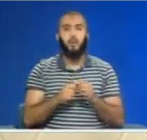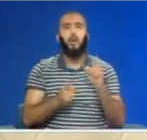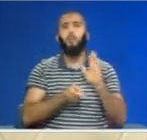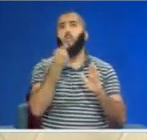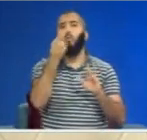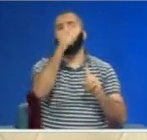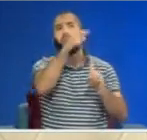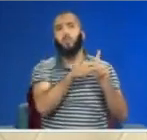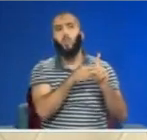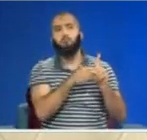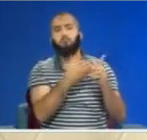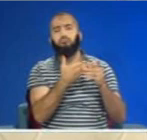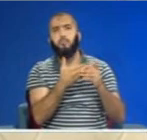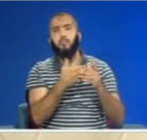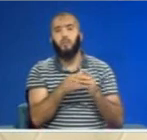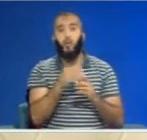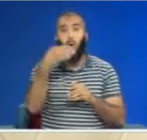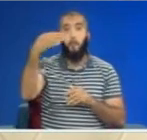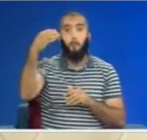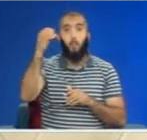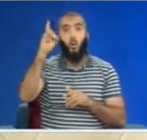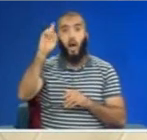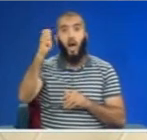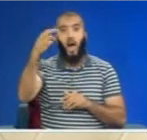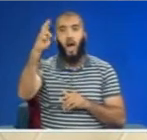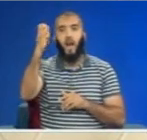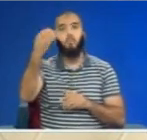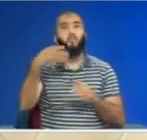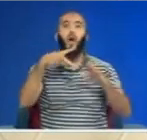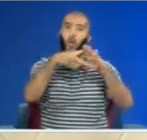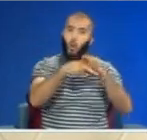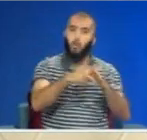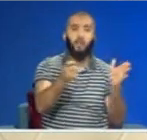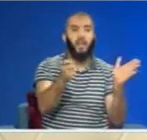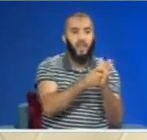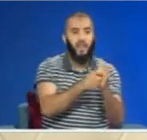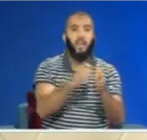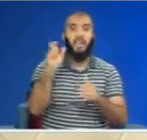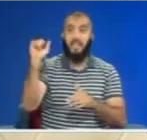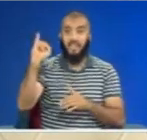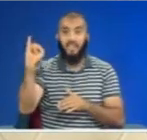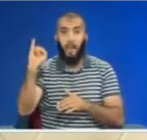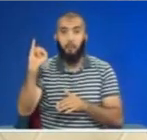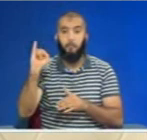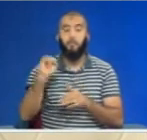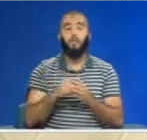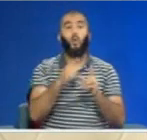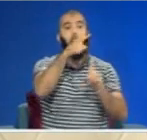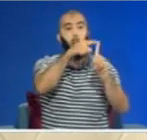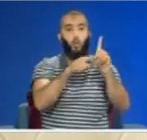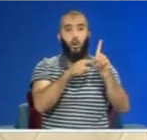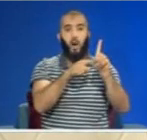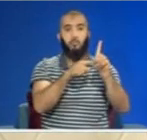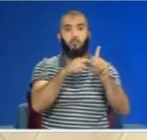الشهر في أشهر القمرية؟ قالوا هو المحرم، إذن نبدأ التاريخ بالمحرم. فكان شهر المحرم هو